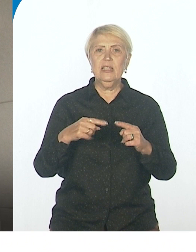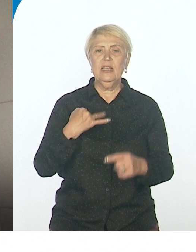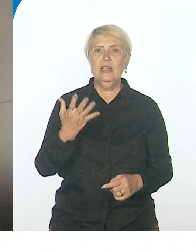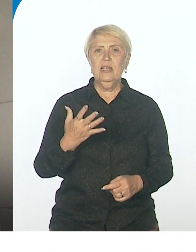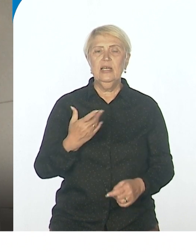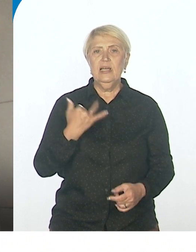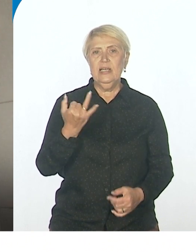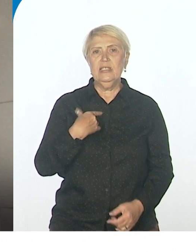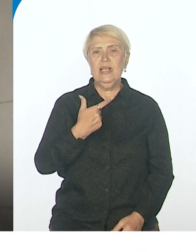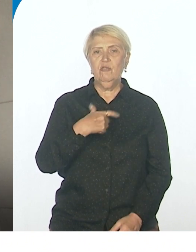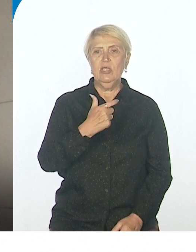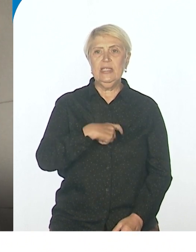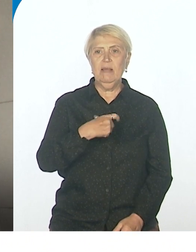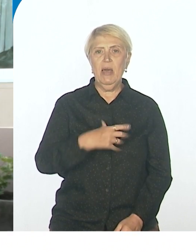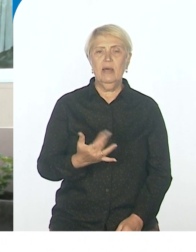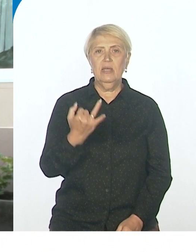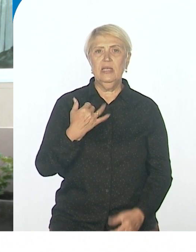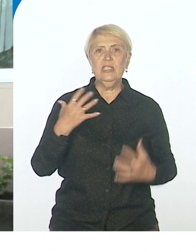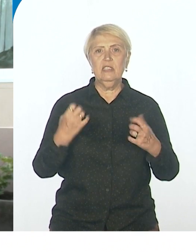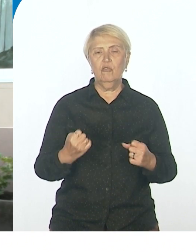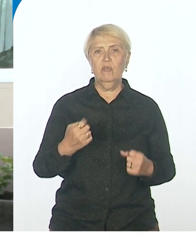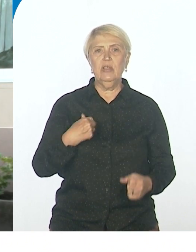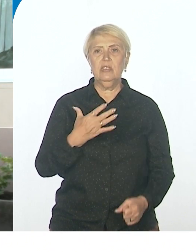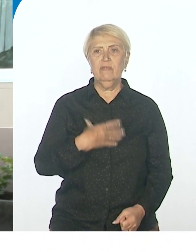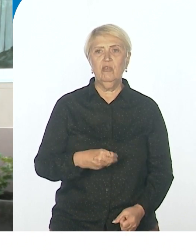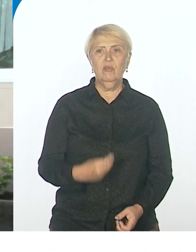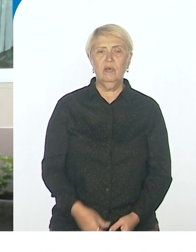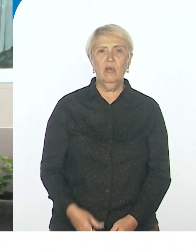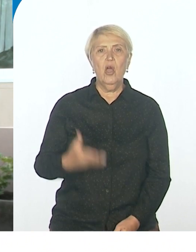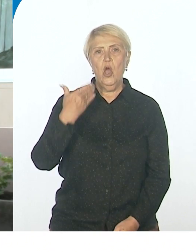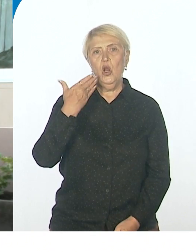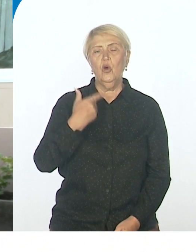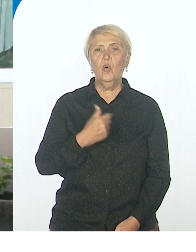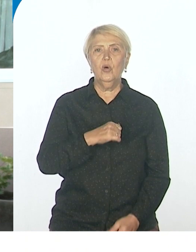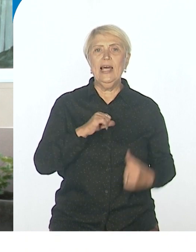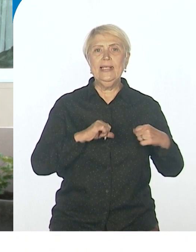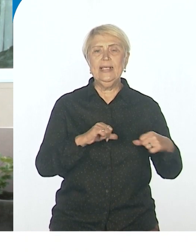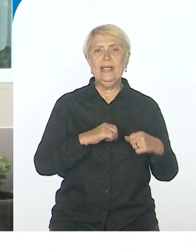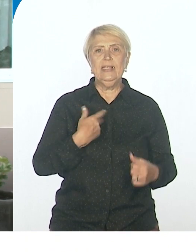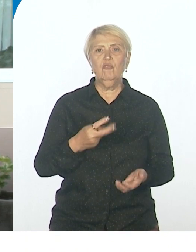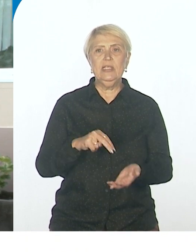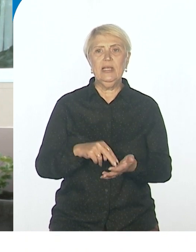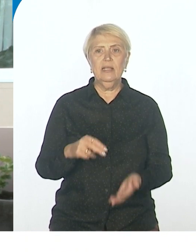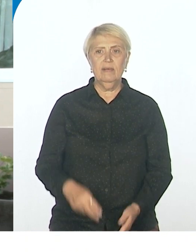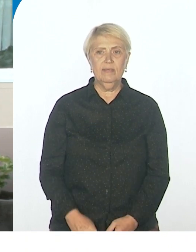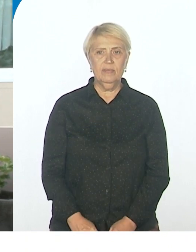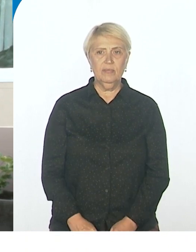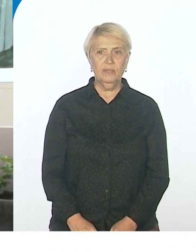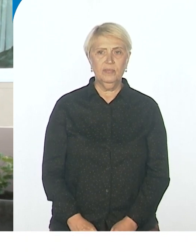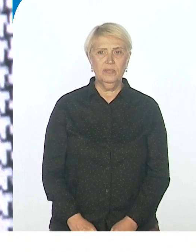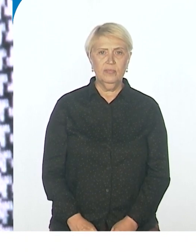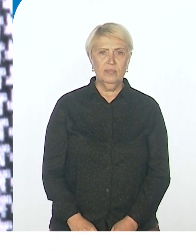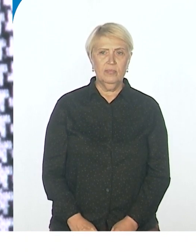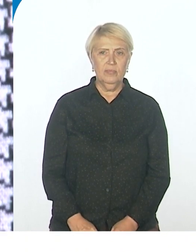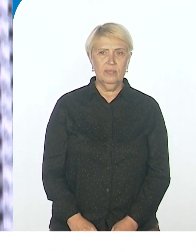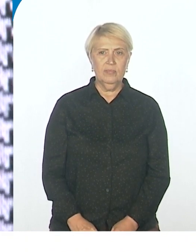и за себя, за здоровье, за свое. Легко даже на сердце. Угу. Я даже вот сама